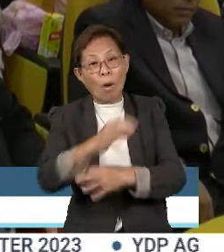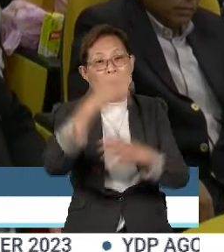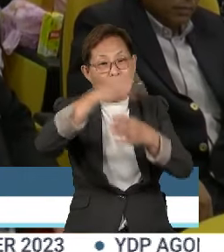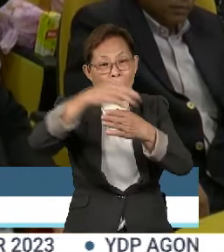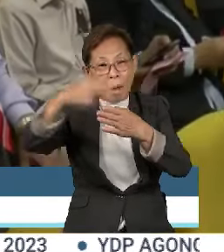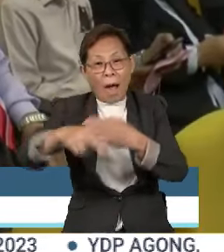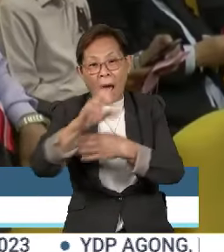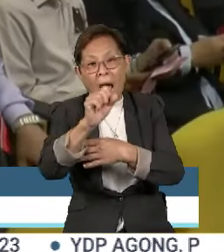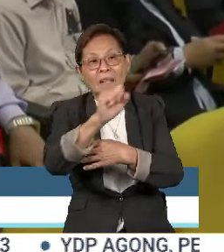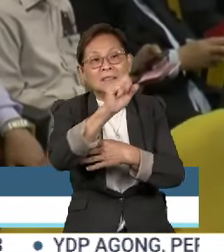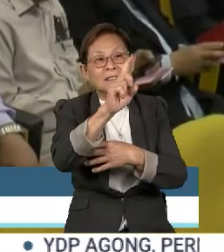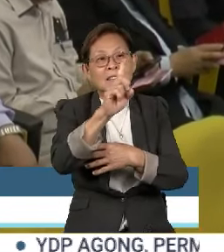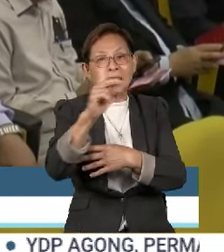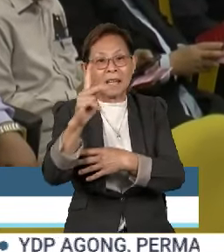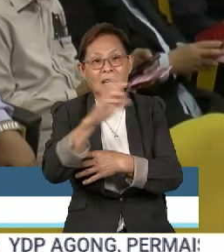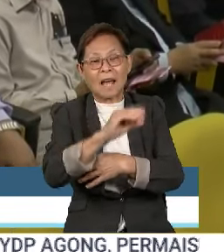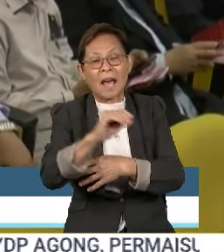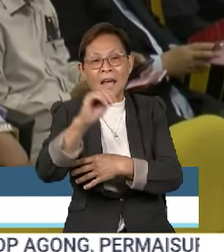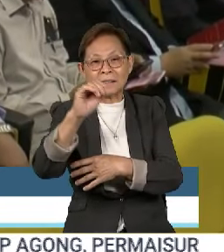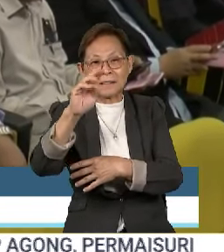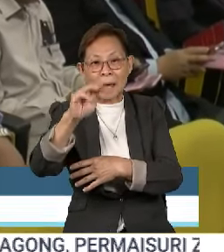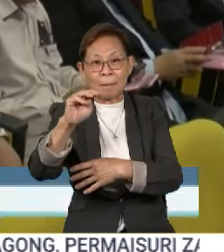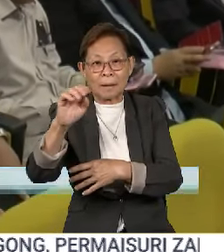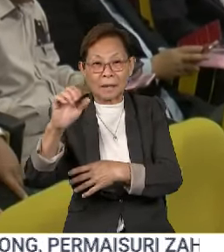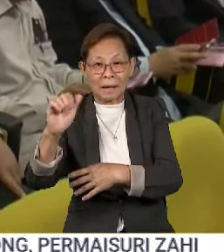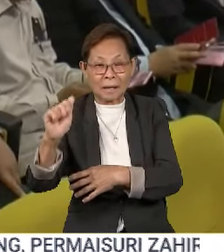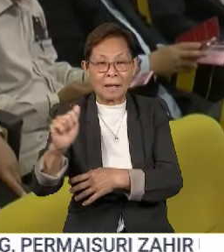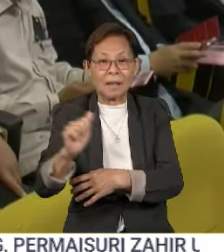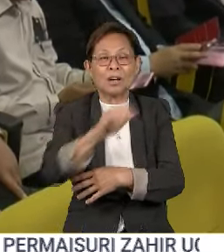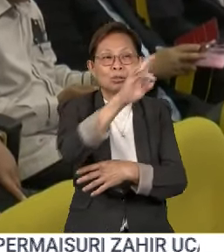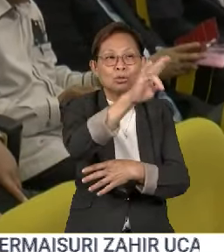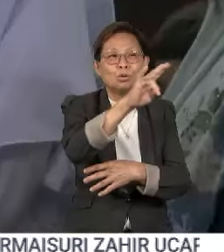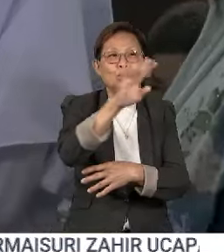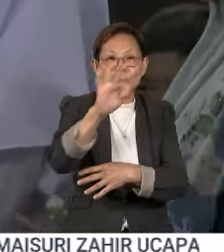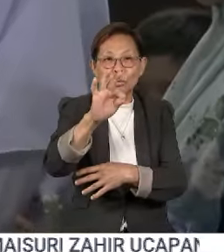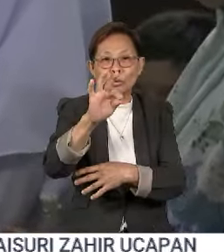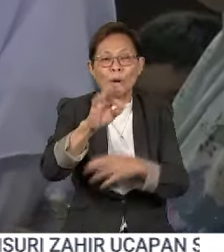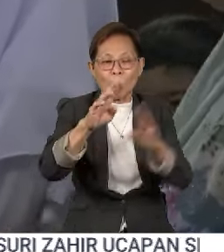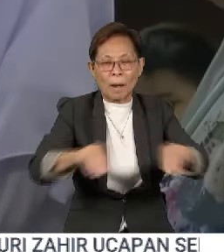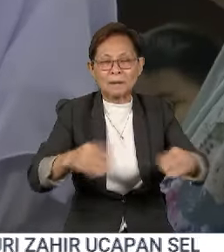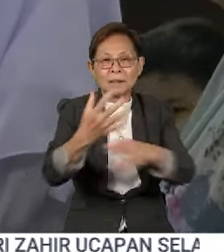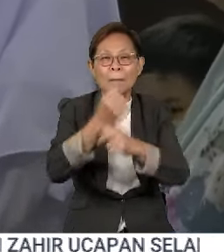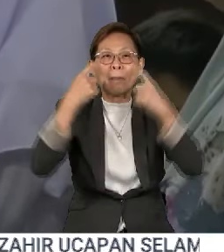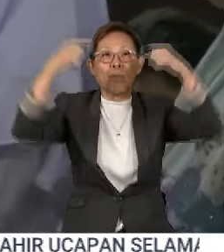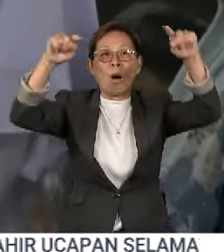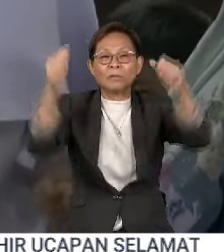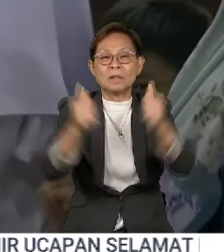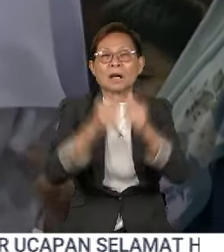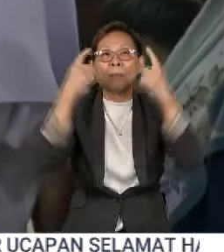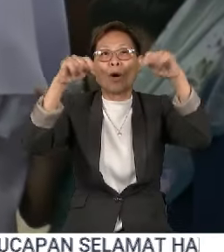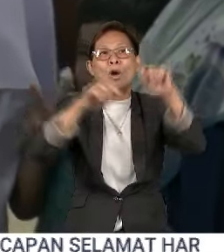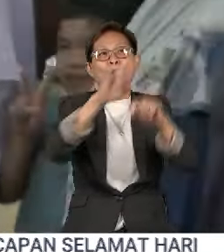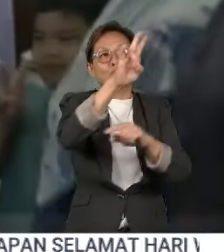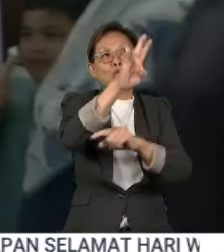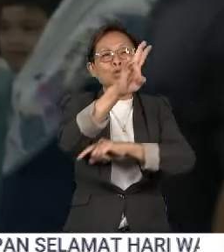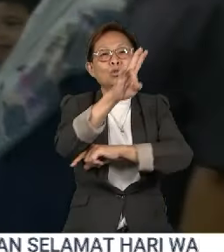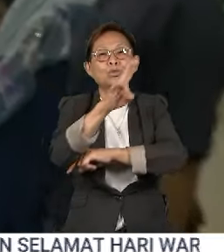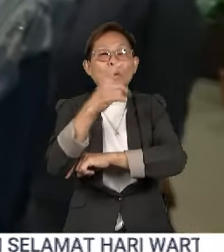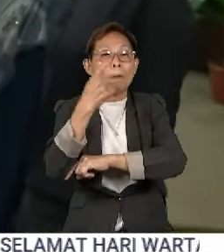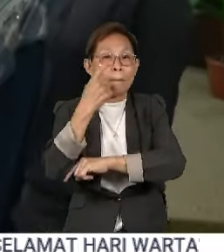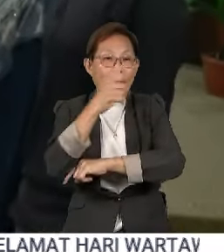yang diumumkan hari ini menyaksikan hanya 79 Plaza menerima keputusan Cemerlang dengan pencapaian 7 agregat